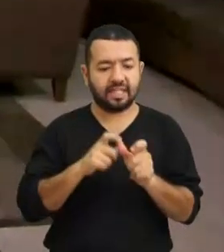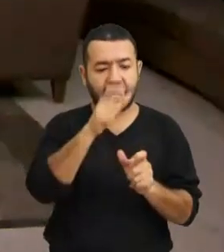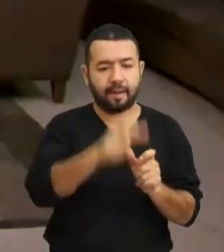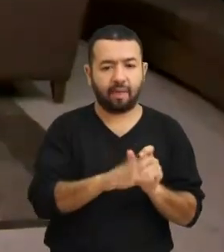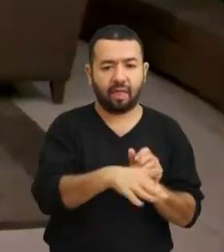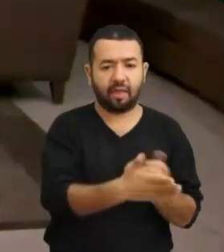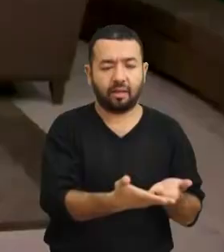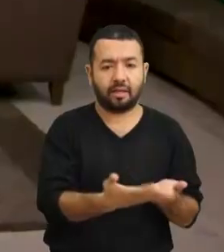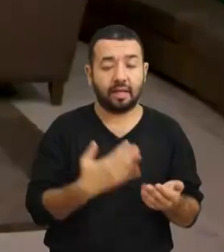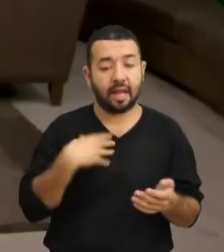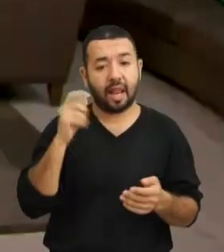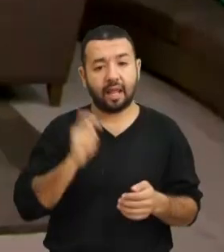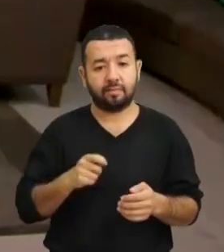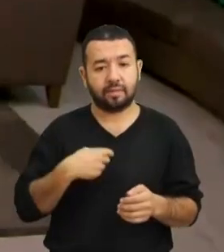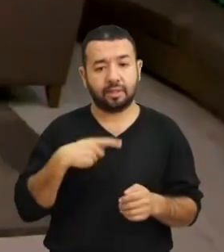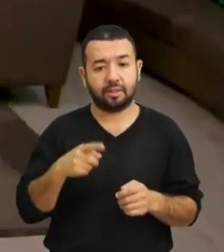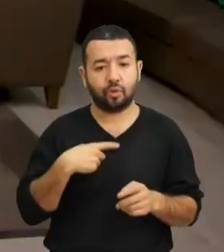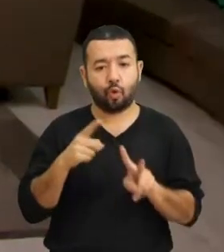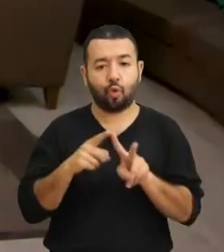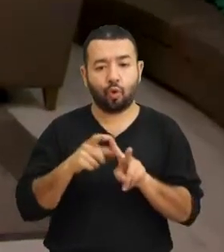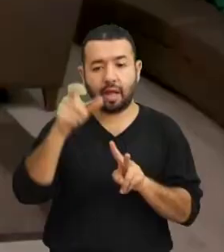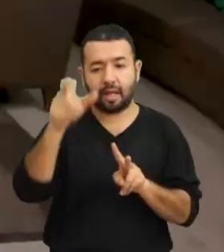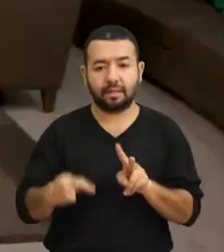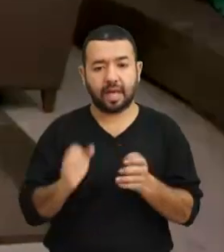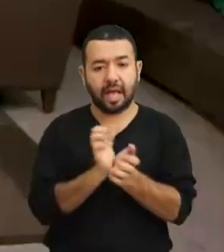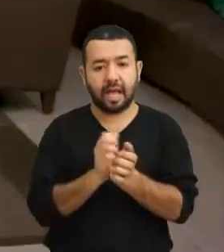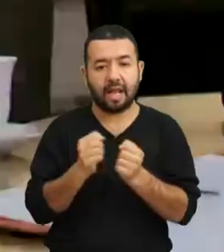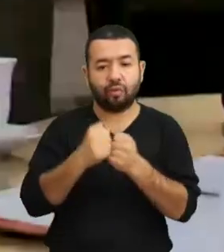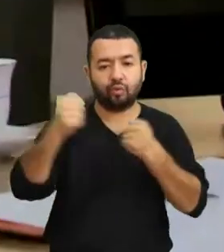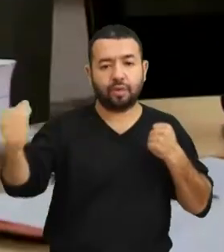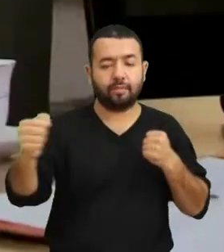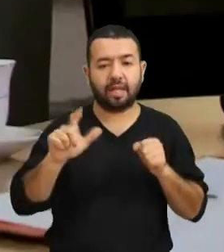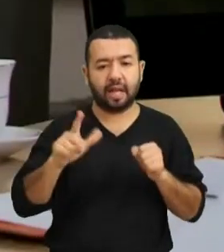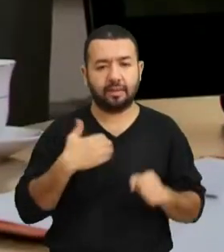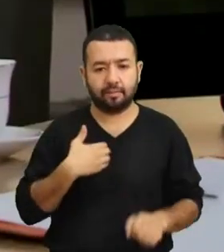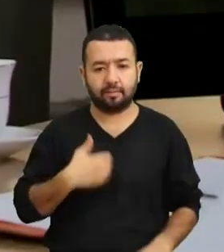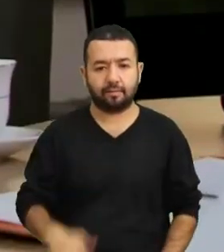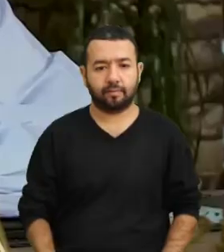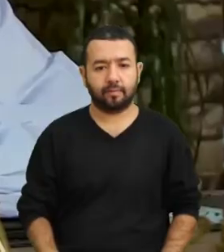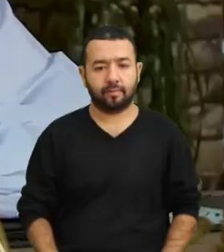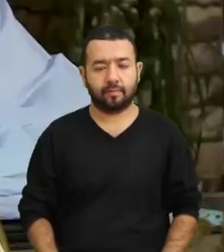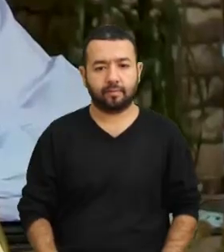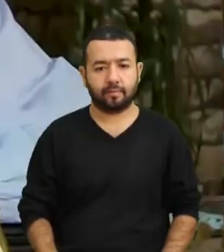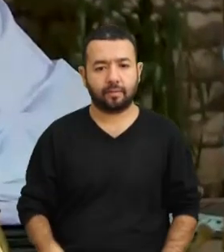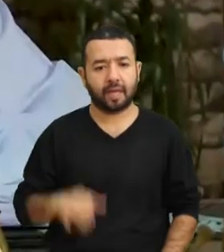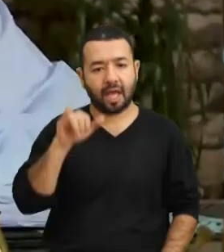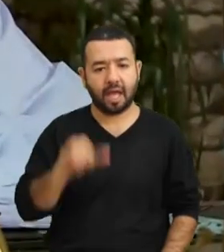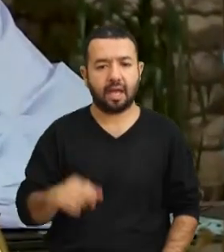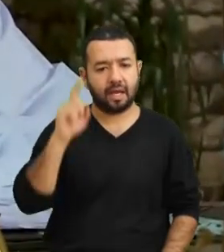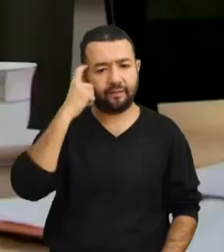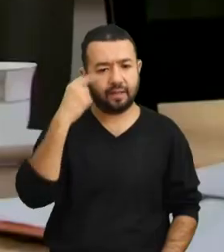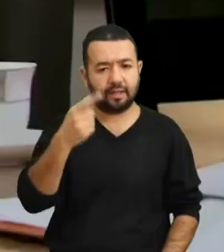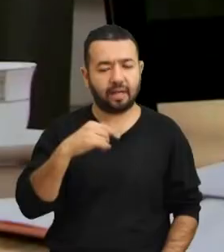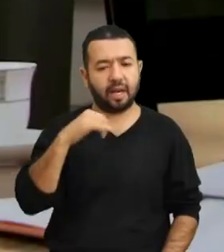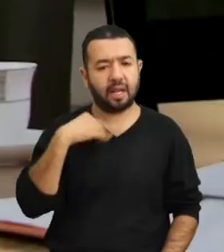yapıp edip o Nurhan'ı bu aileden uzaklaştırmamız lazım. Aynı fikirdeyim